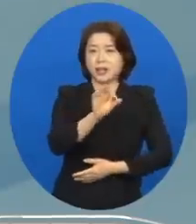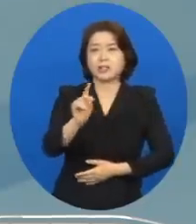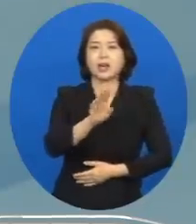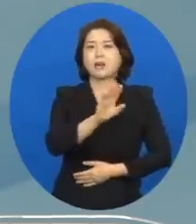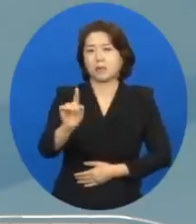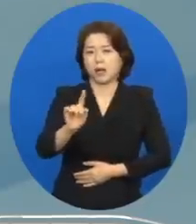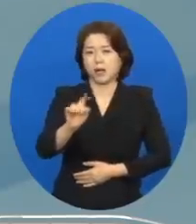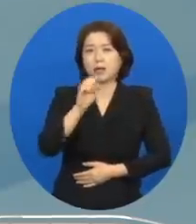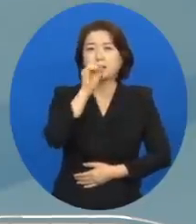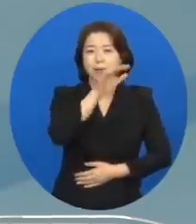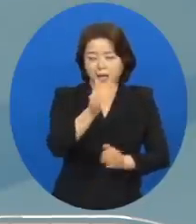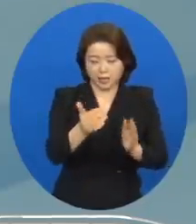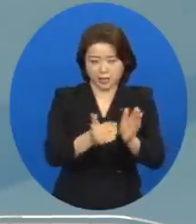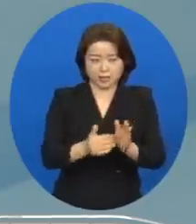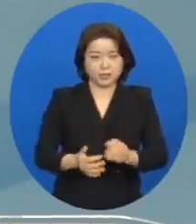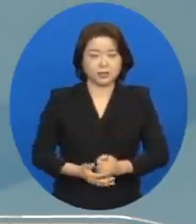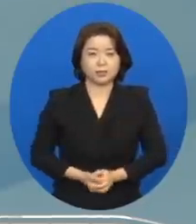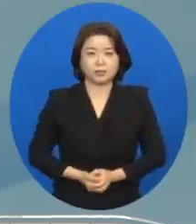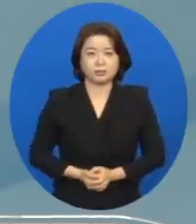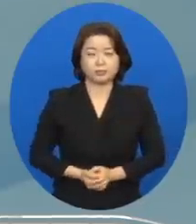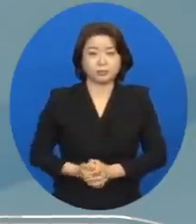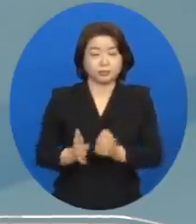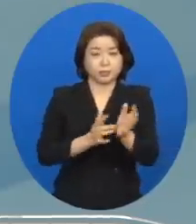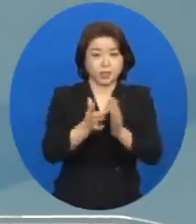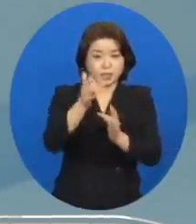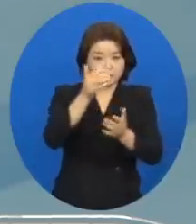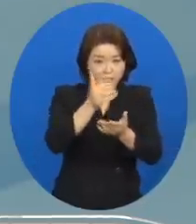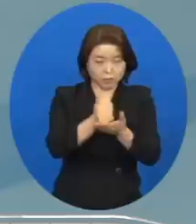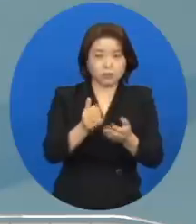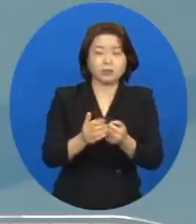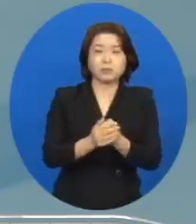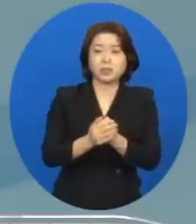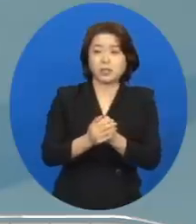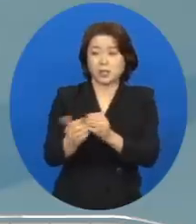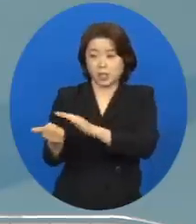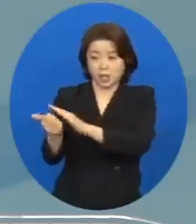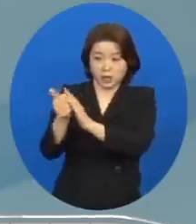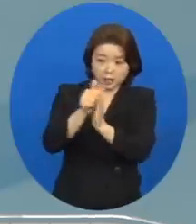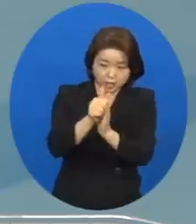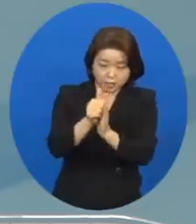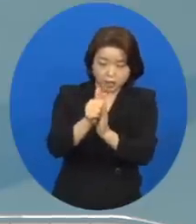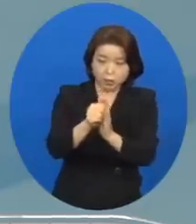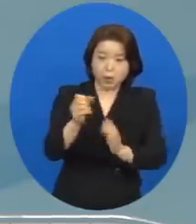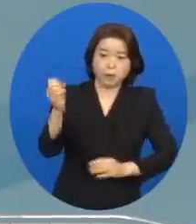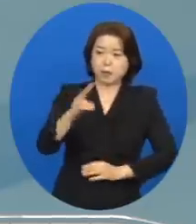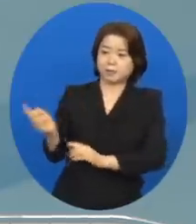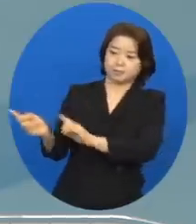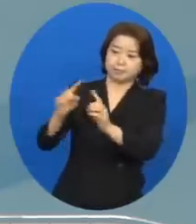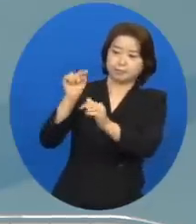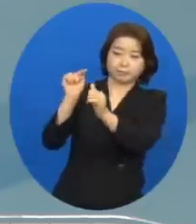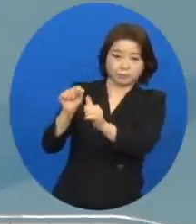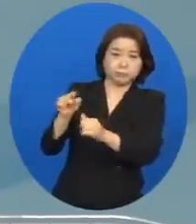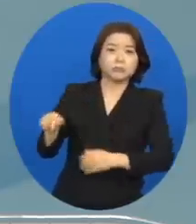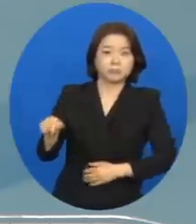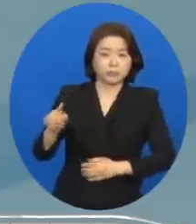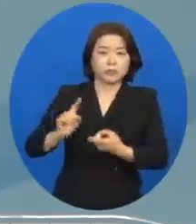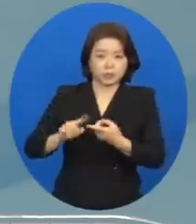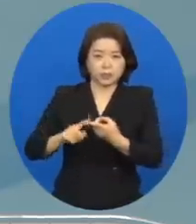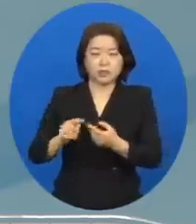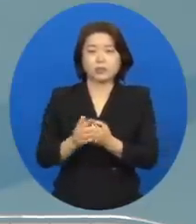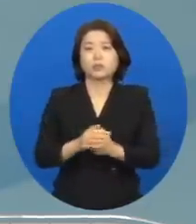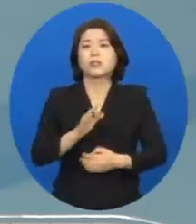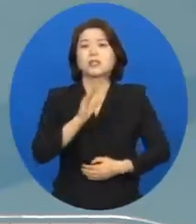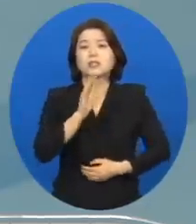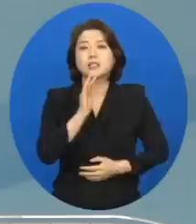됩니다. 그러니까 예수님이 나사로를 다시 살려내시는 이 일을 계기로 실제로는 예수님이